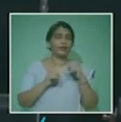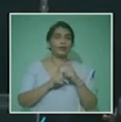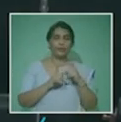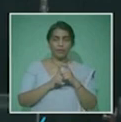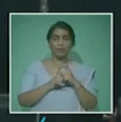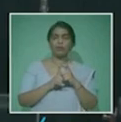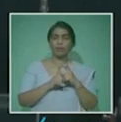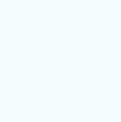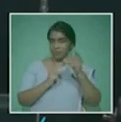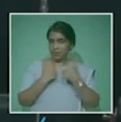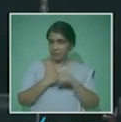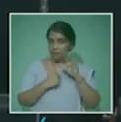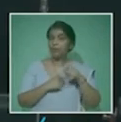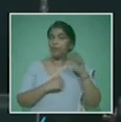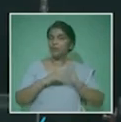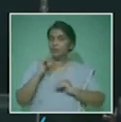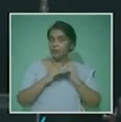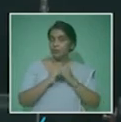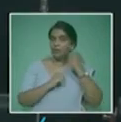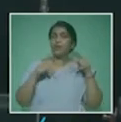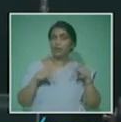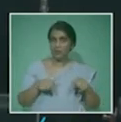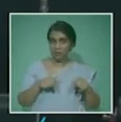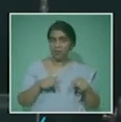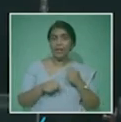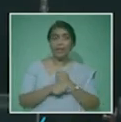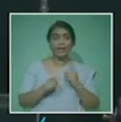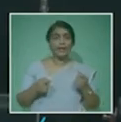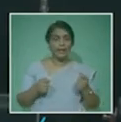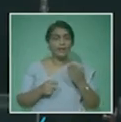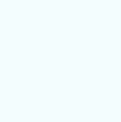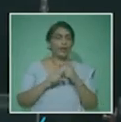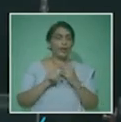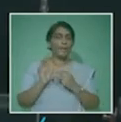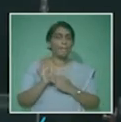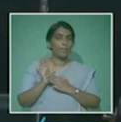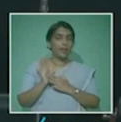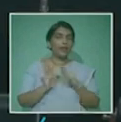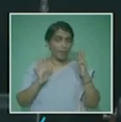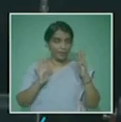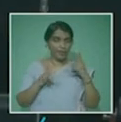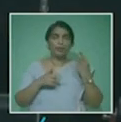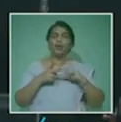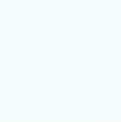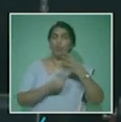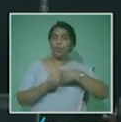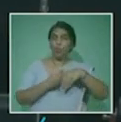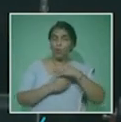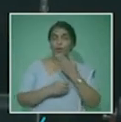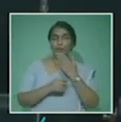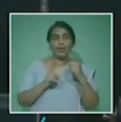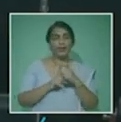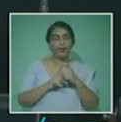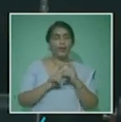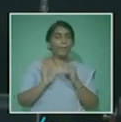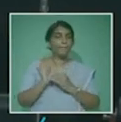ඩොලර් ක්‍රමවේදයක් අපි සකස් කරා ඒ ක්‍රමවේදය හින්දා තමයි අපිට අද ගෑස් සඳහා ඇමරිකානු ඩොලර් මිලියන 90ක ප්‍රමාණයකොත් පෝර සඳහා ඇමරිකානු